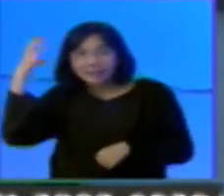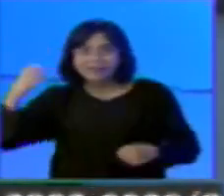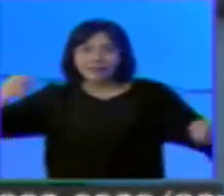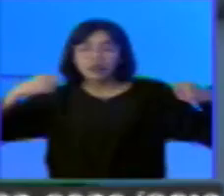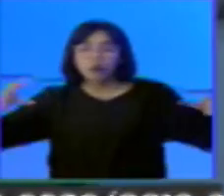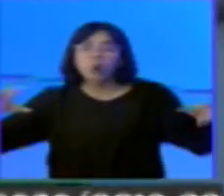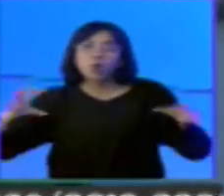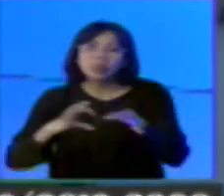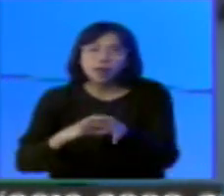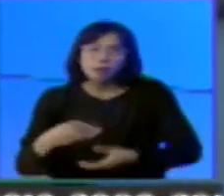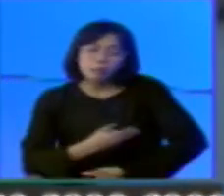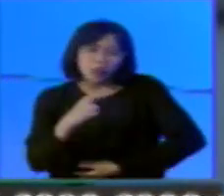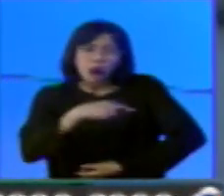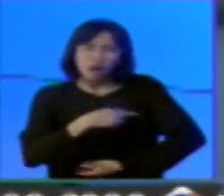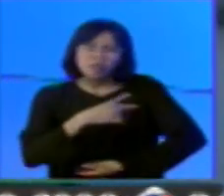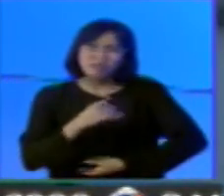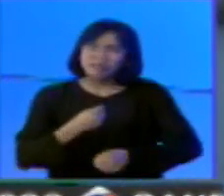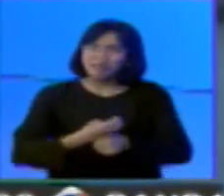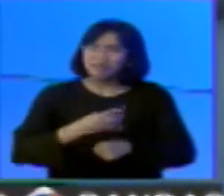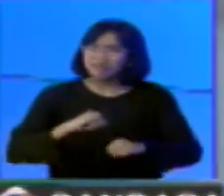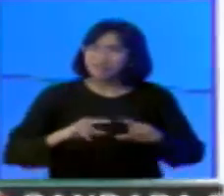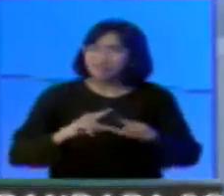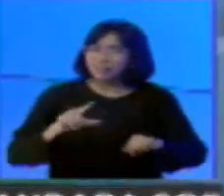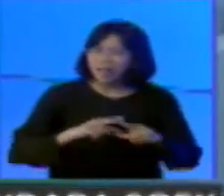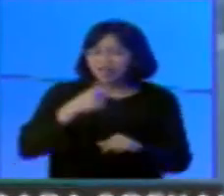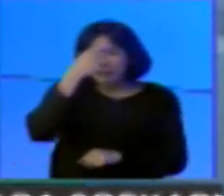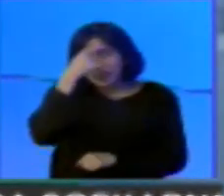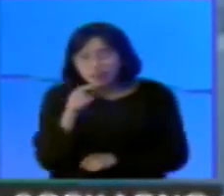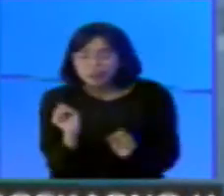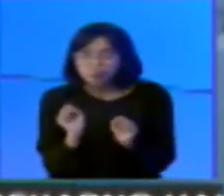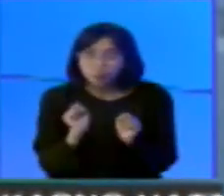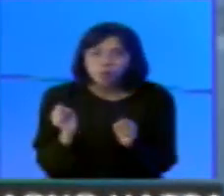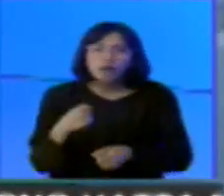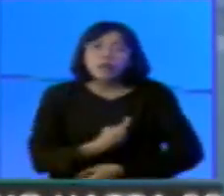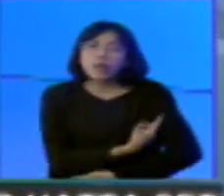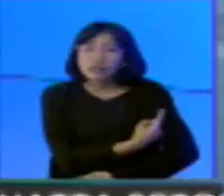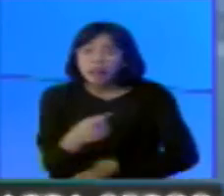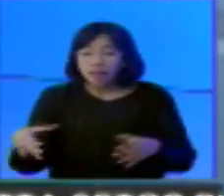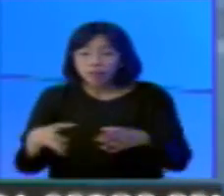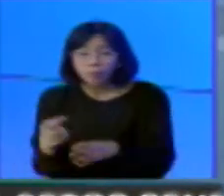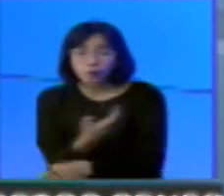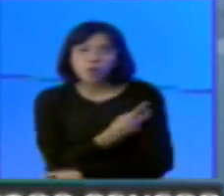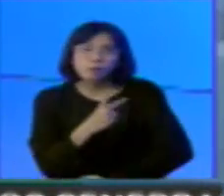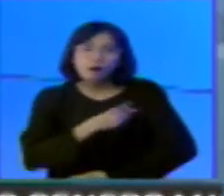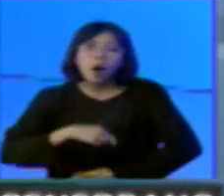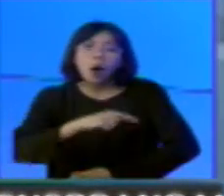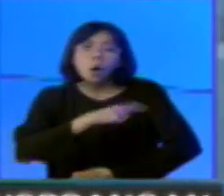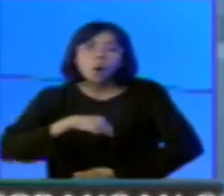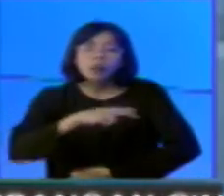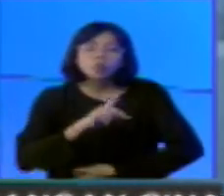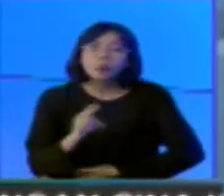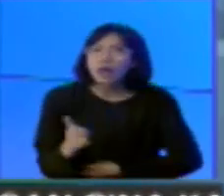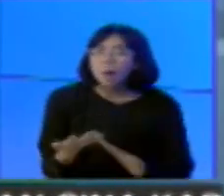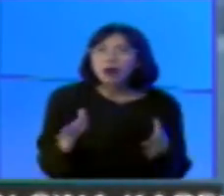untuk mengantar pasien ke rumah sakit Kando. Harus kita awasi ketika sebagai suatu bentuk